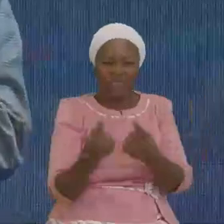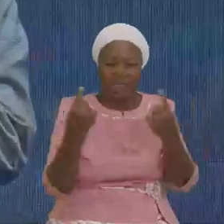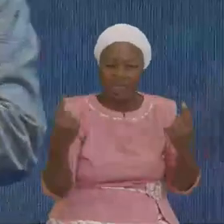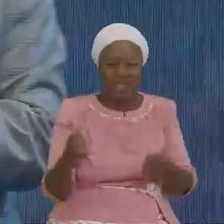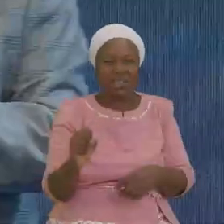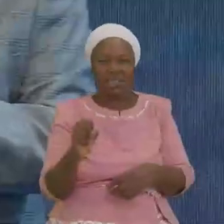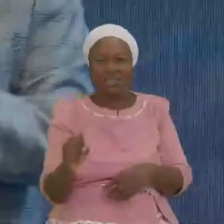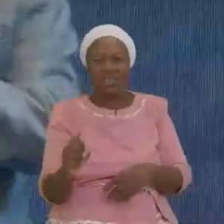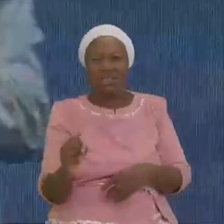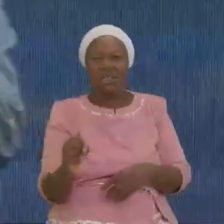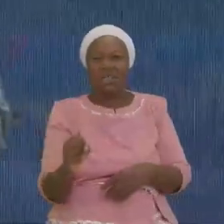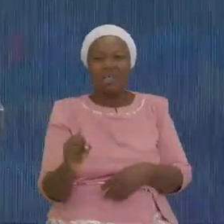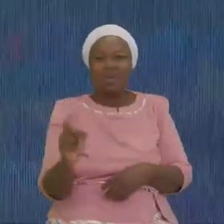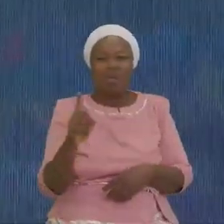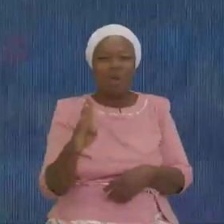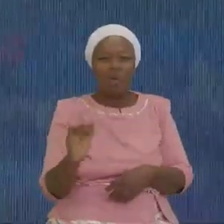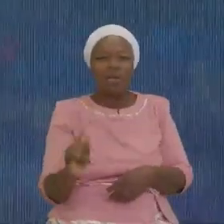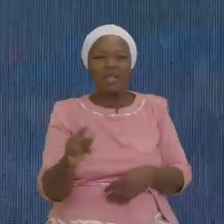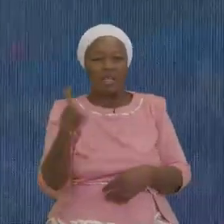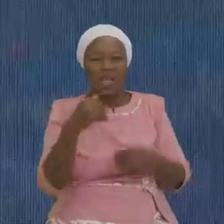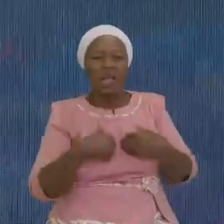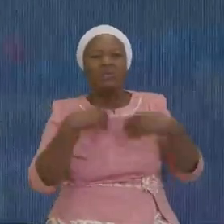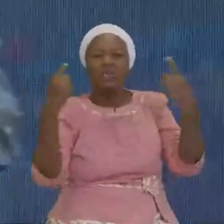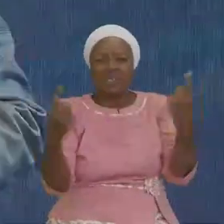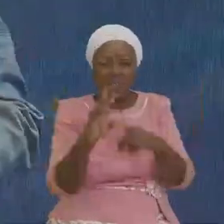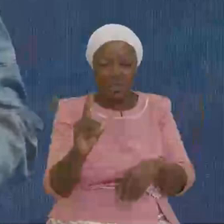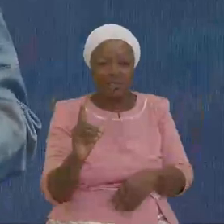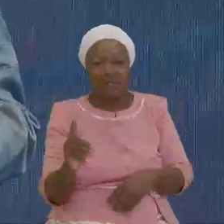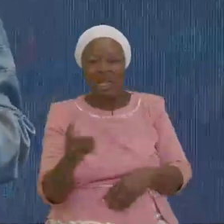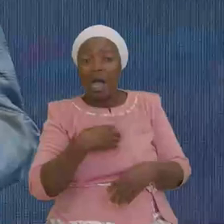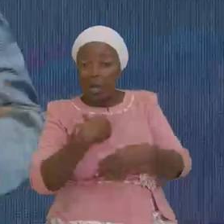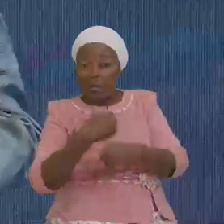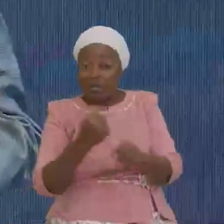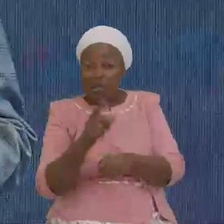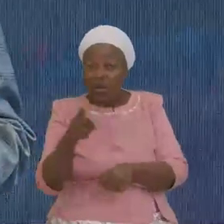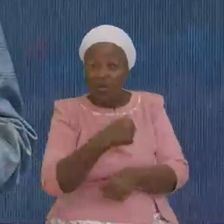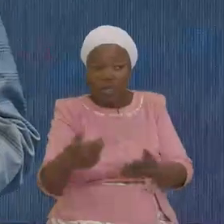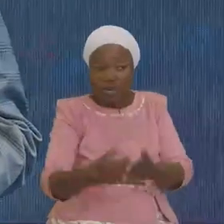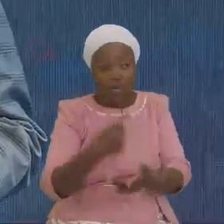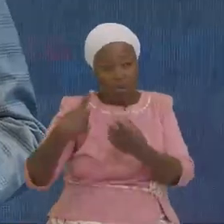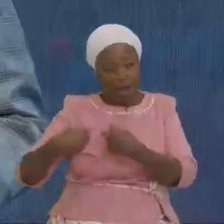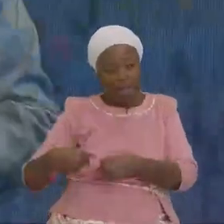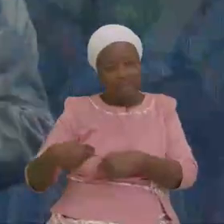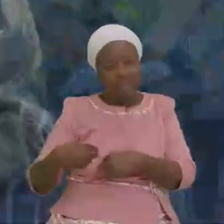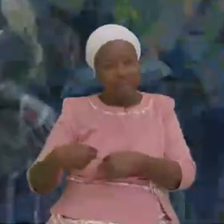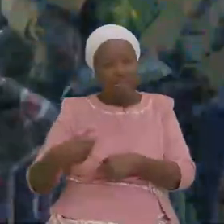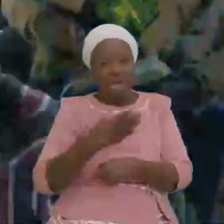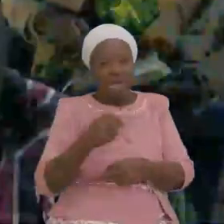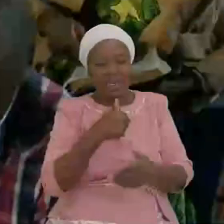Que rejetez loin de vous toutes les transgressions par lesquelles vous avez